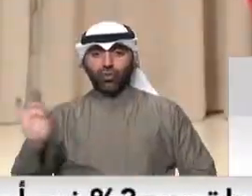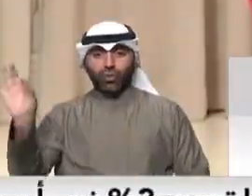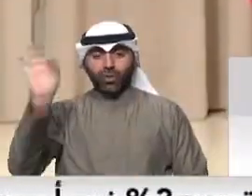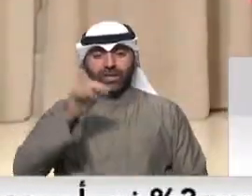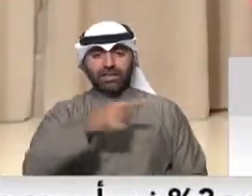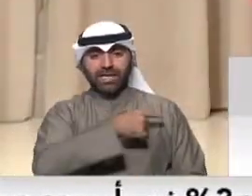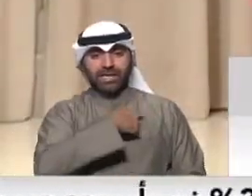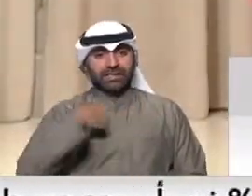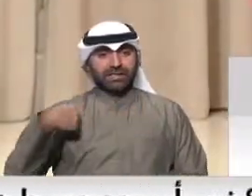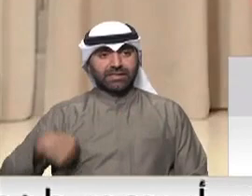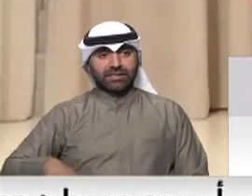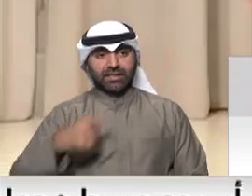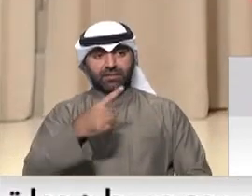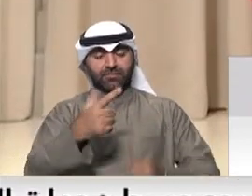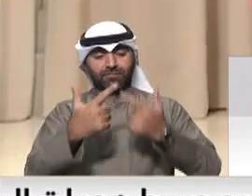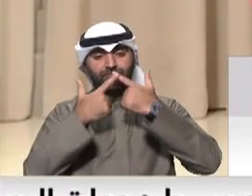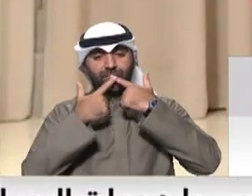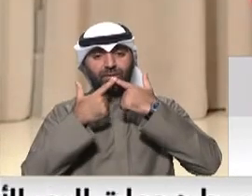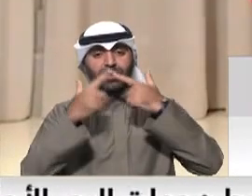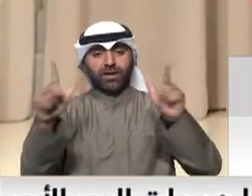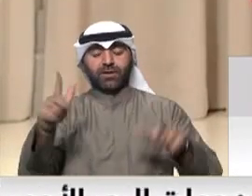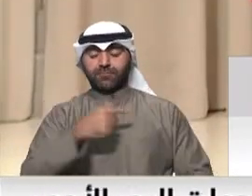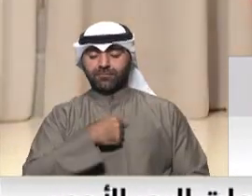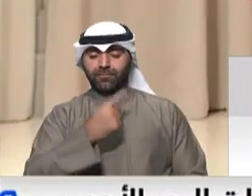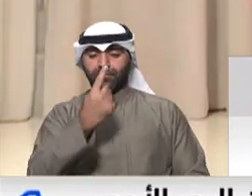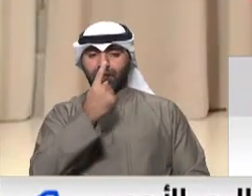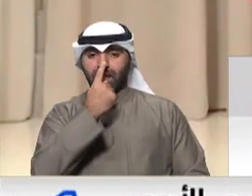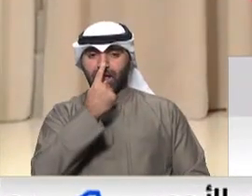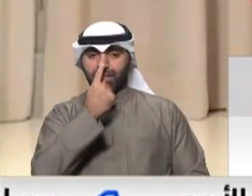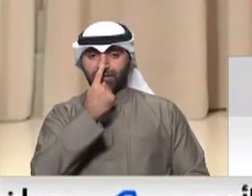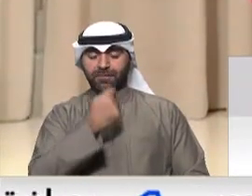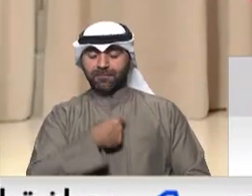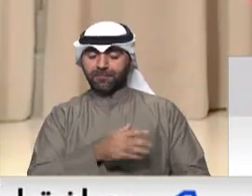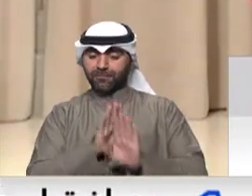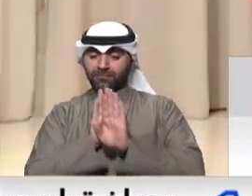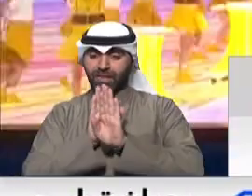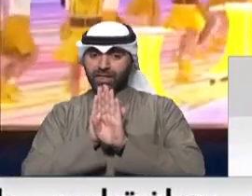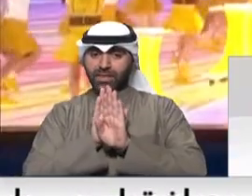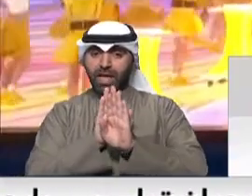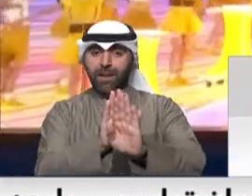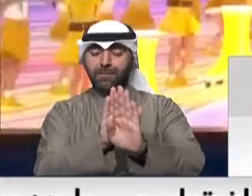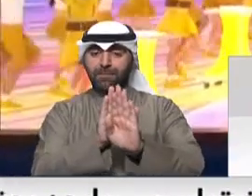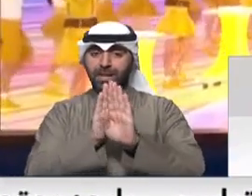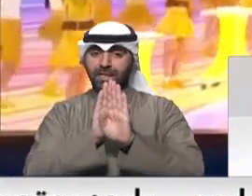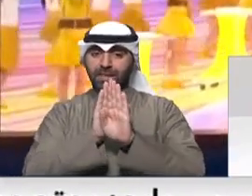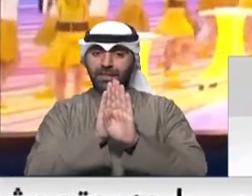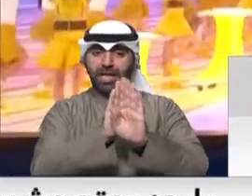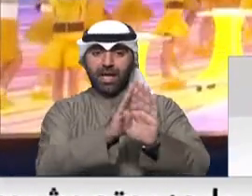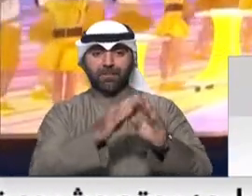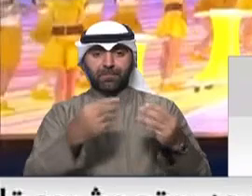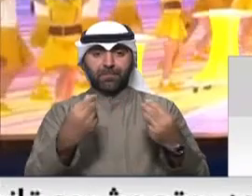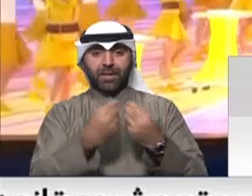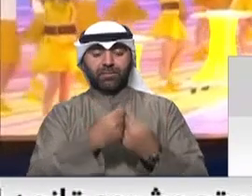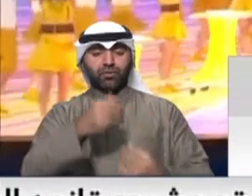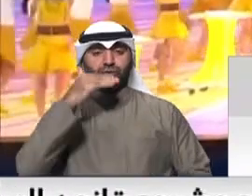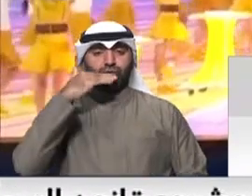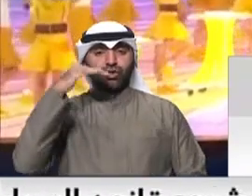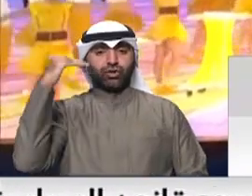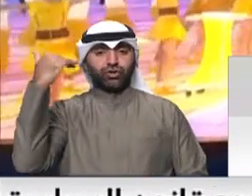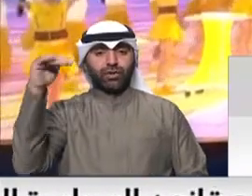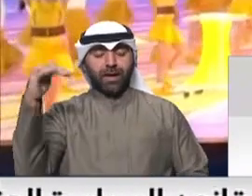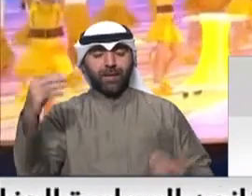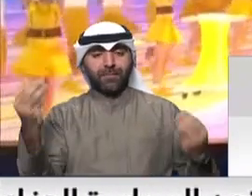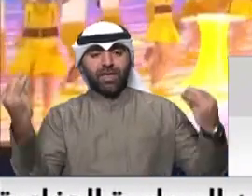المنطقه وتوقيع اتفاقيات لمشاريع حيويه للبلاد حضر حفل افتتاح ليكون